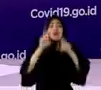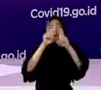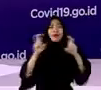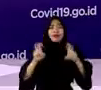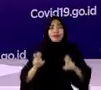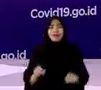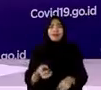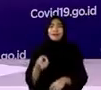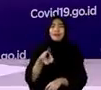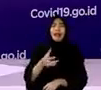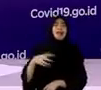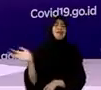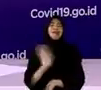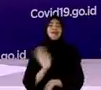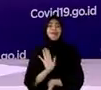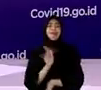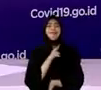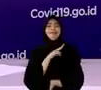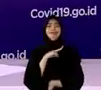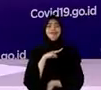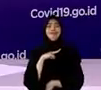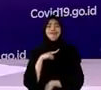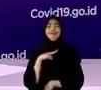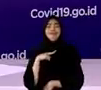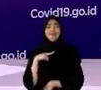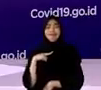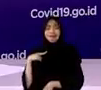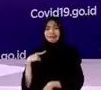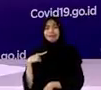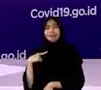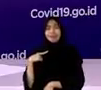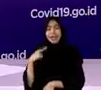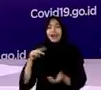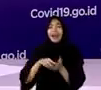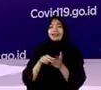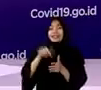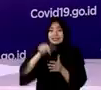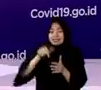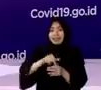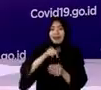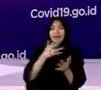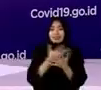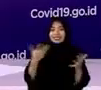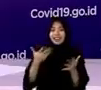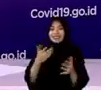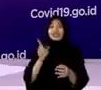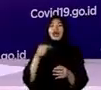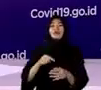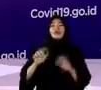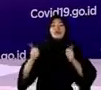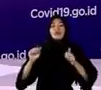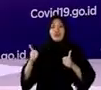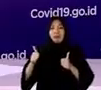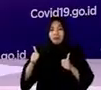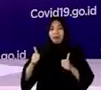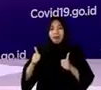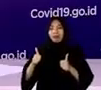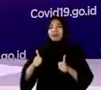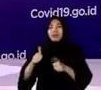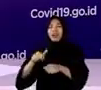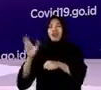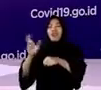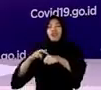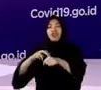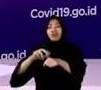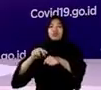bisa kita lakukan sekarang ialah melakukan upaya semaksimal mungkin untuk mencegah penyebaran virus, untuk mencegah mutasi